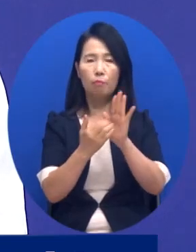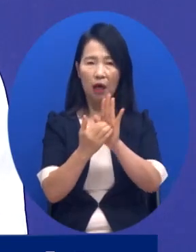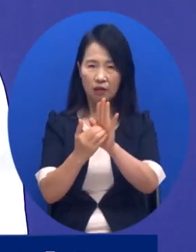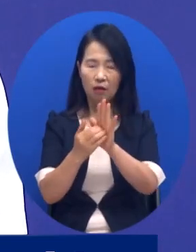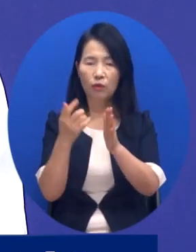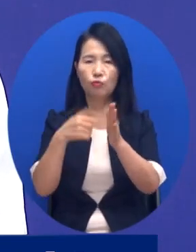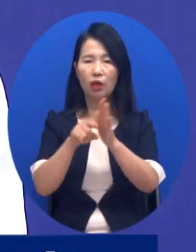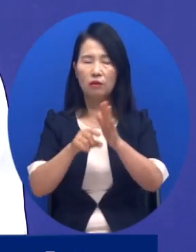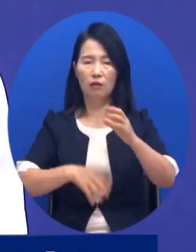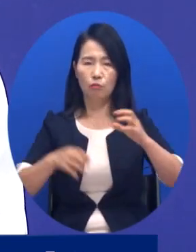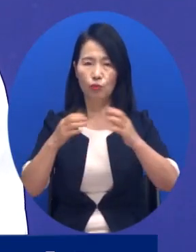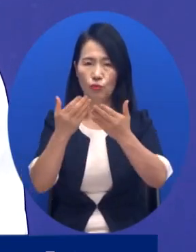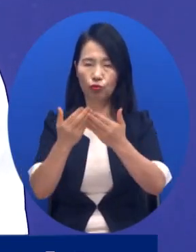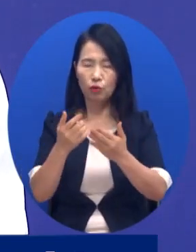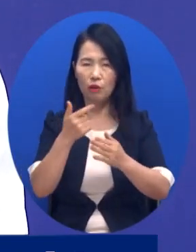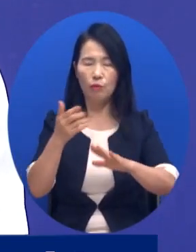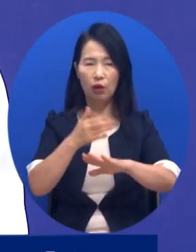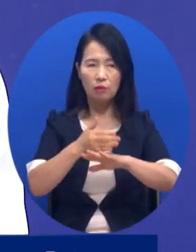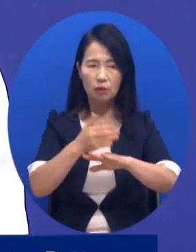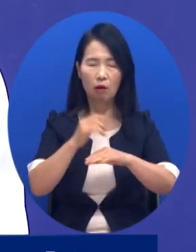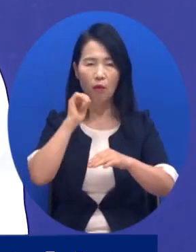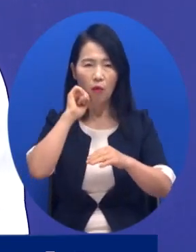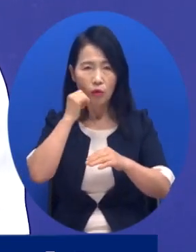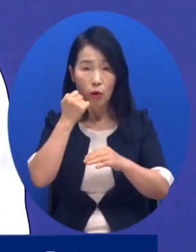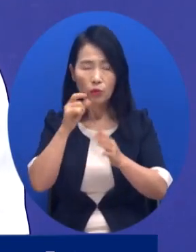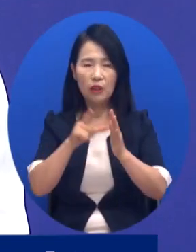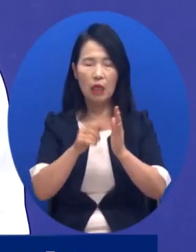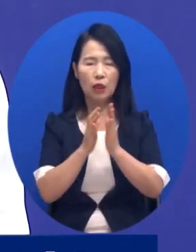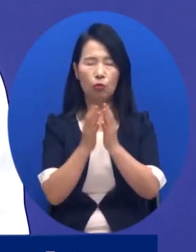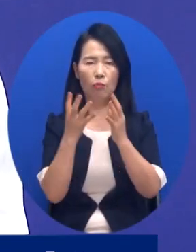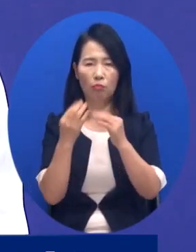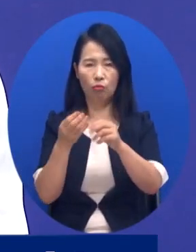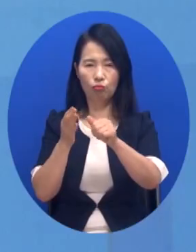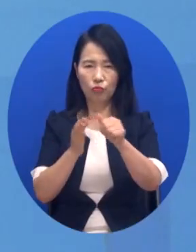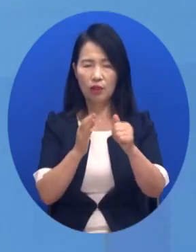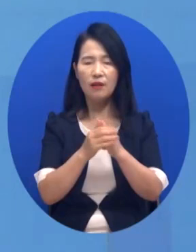가운데 기도의 힘을 모아줄 것을 요청했습니다. 박세윤 기자입니다.